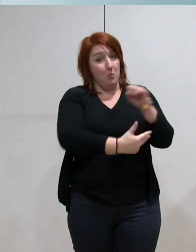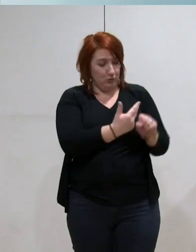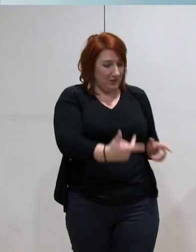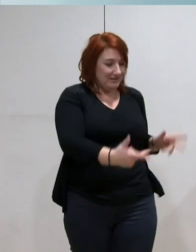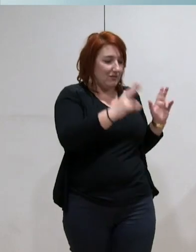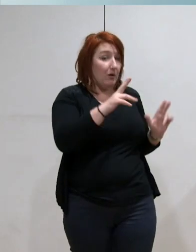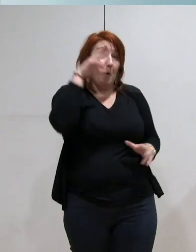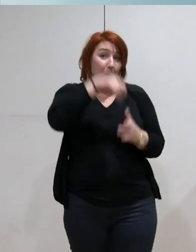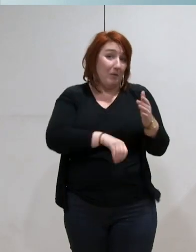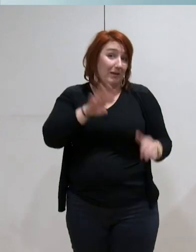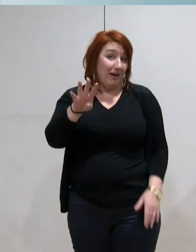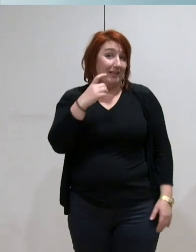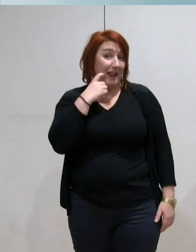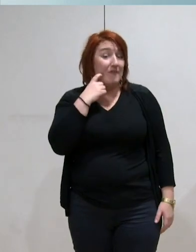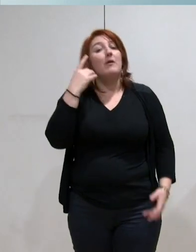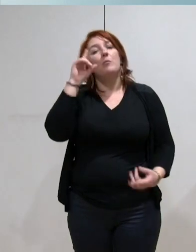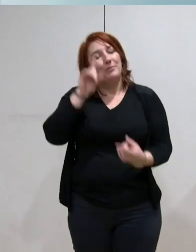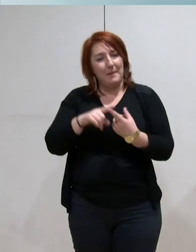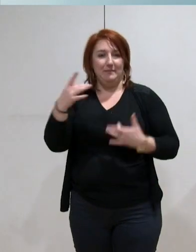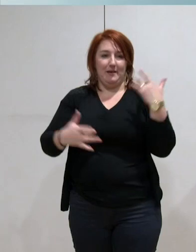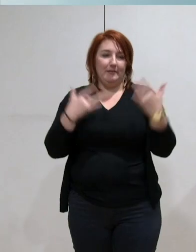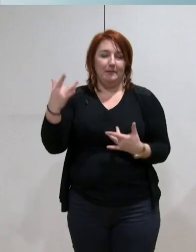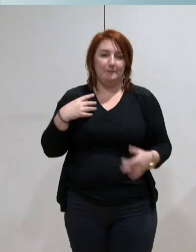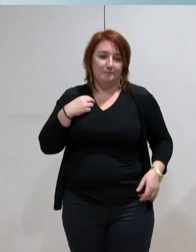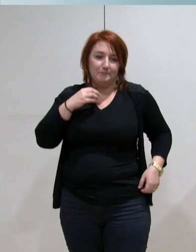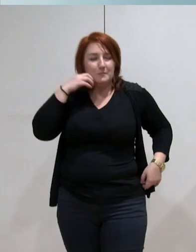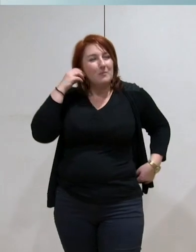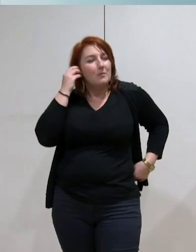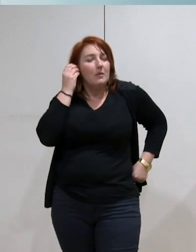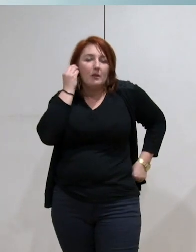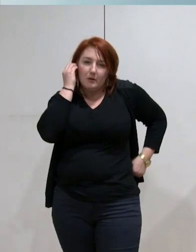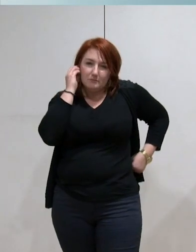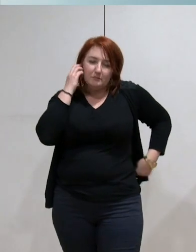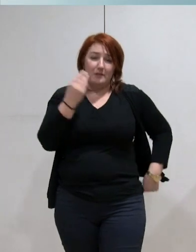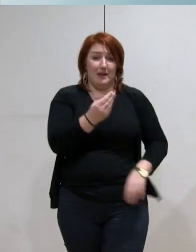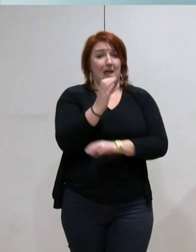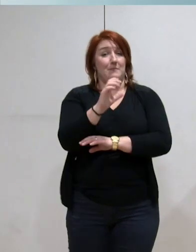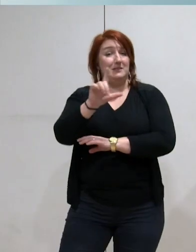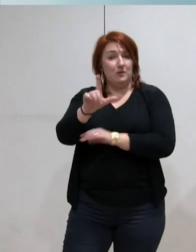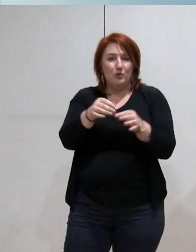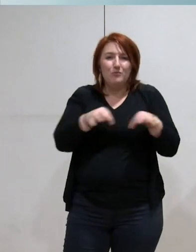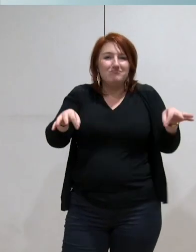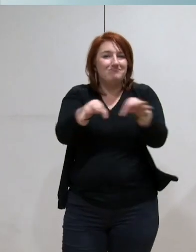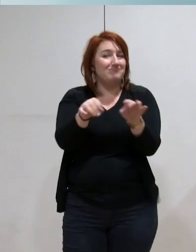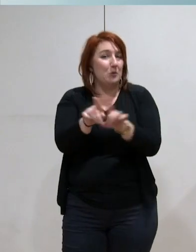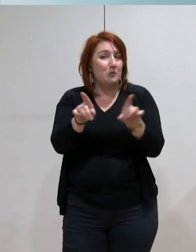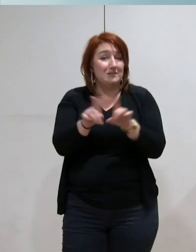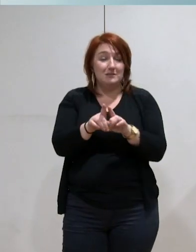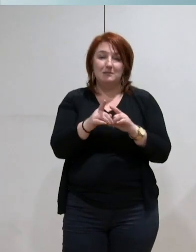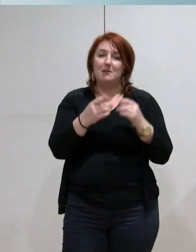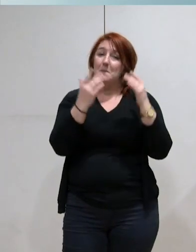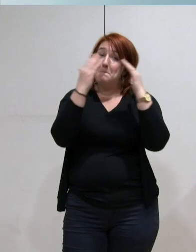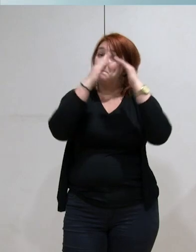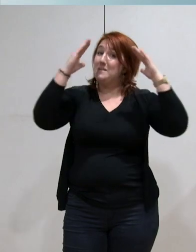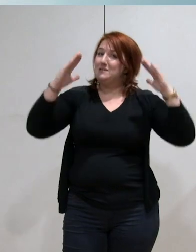théâtre on a aussi laamc2 comment oublier cette maison de la culture en plein centre